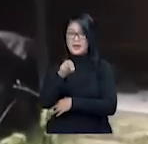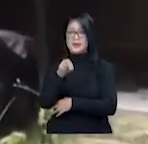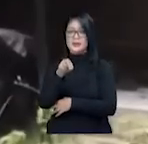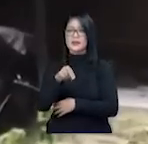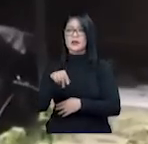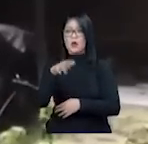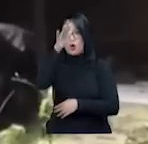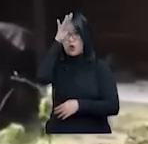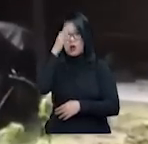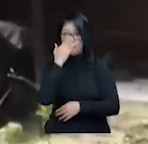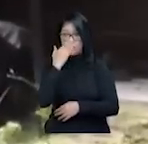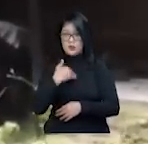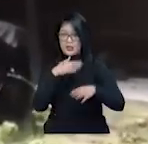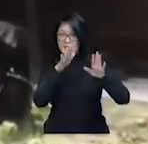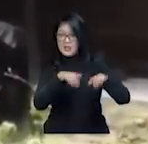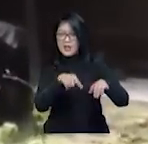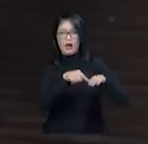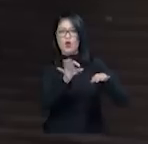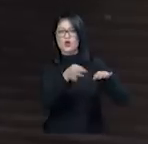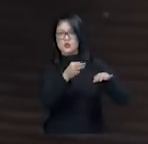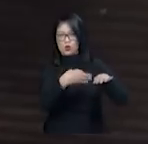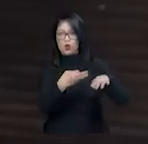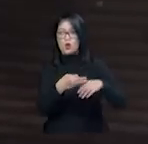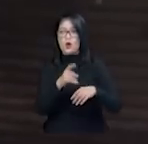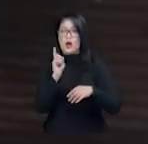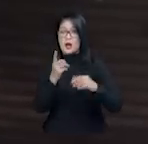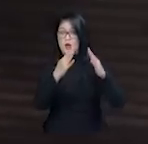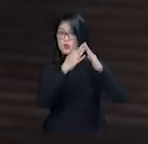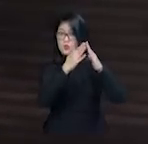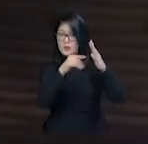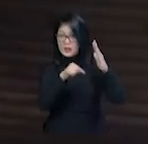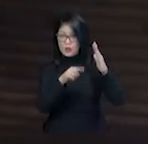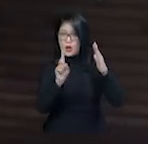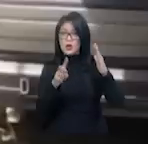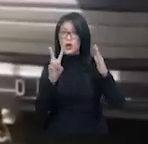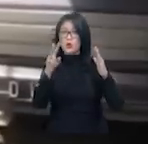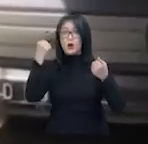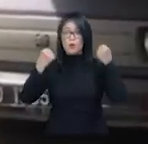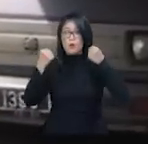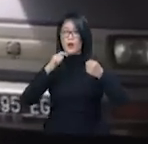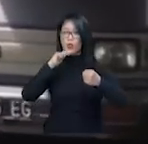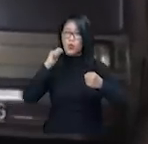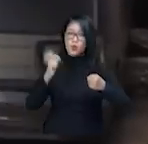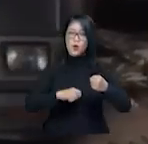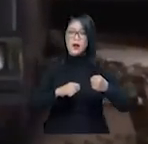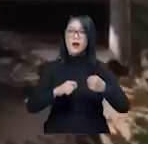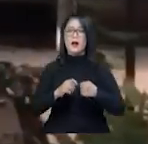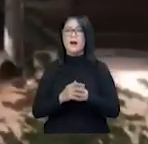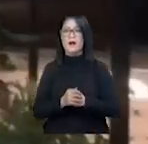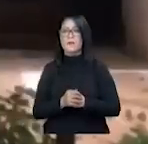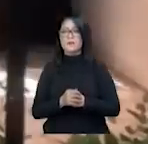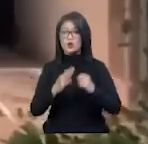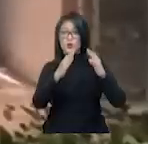pemiliknya. Di halaman depan rumah terdapat dua unit mobil tua yang dibiarkan tak terawat. Belakangan, rumah kosong ini menjadi